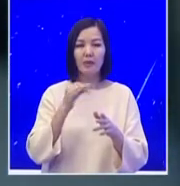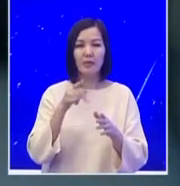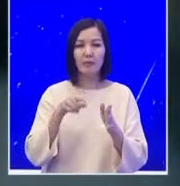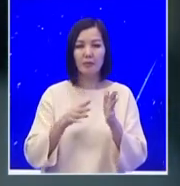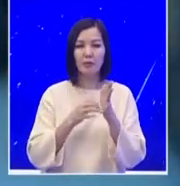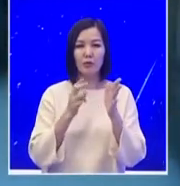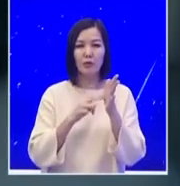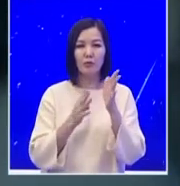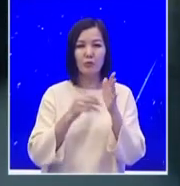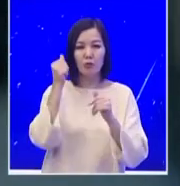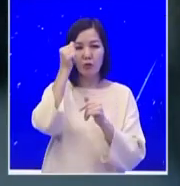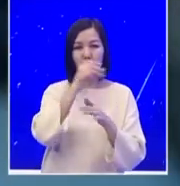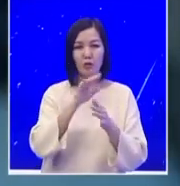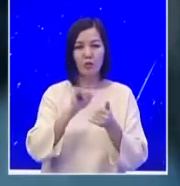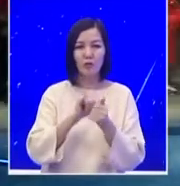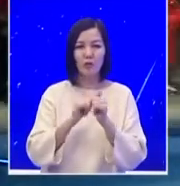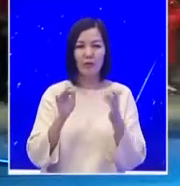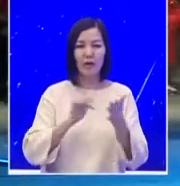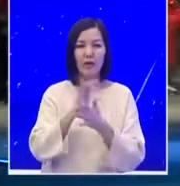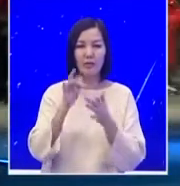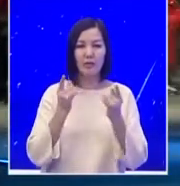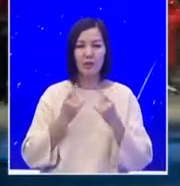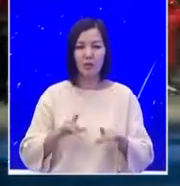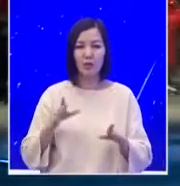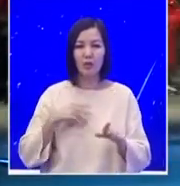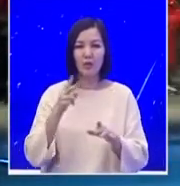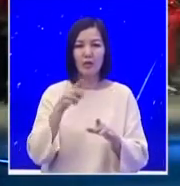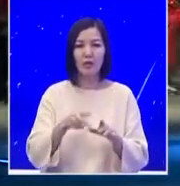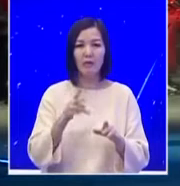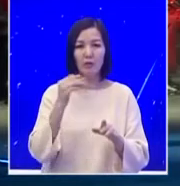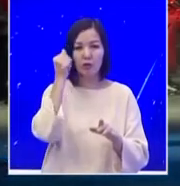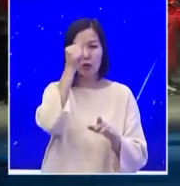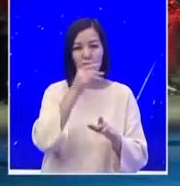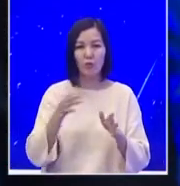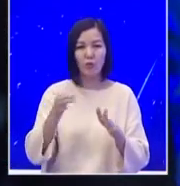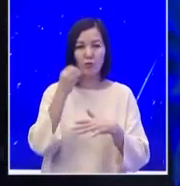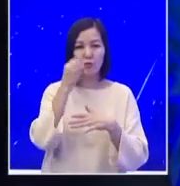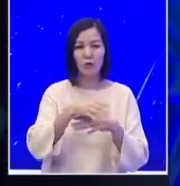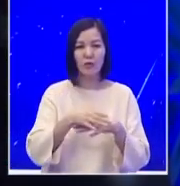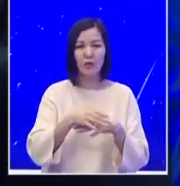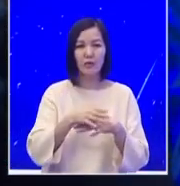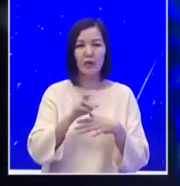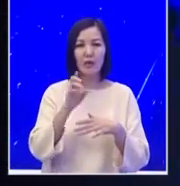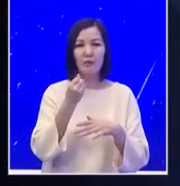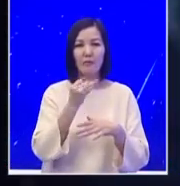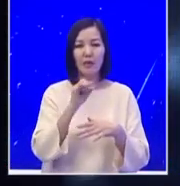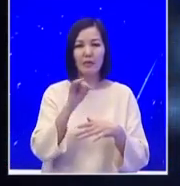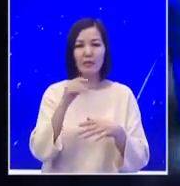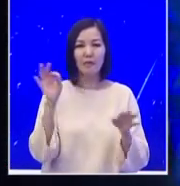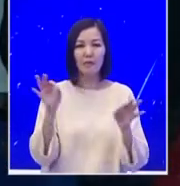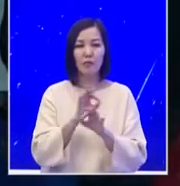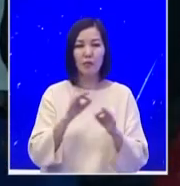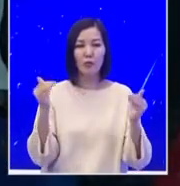Мыцык 1979 жылы Өскемен қаласында дүниеге келген. 2000 жылы облыс орталығындағы Ханабек Байсейітов